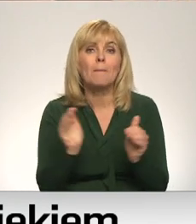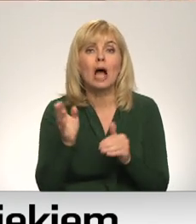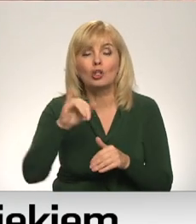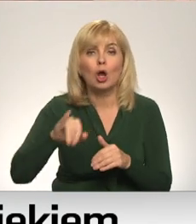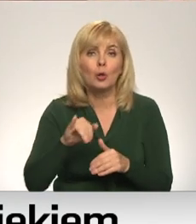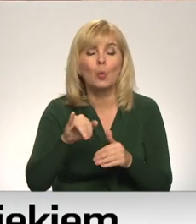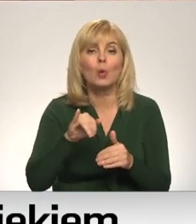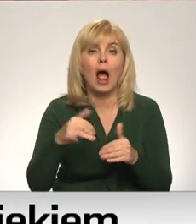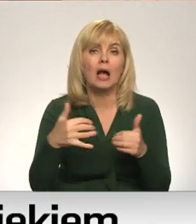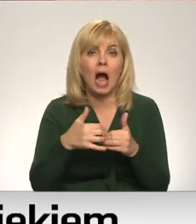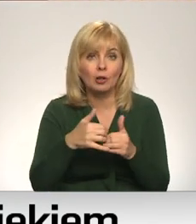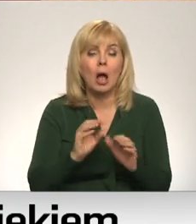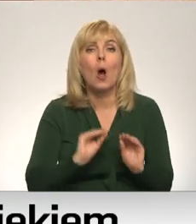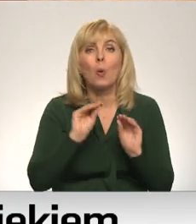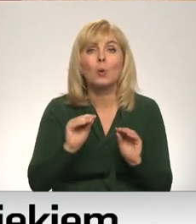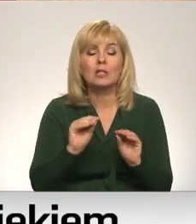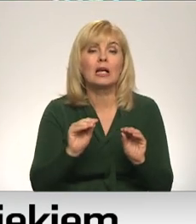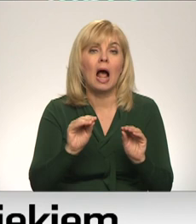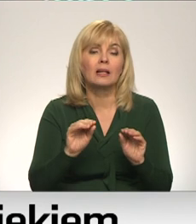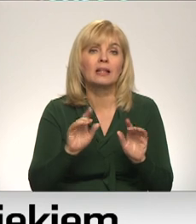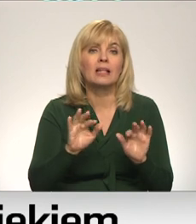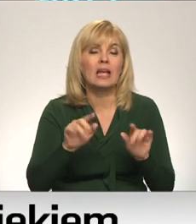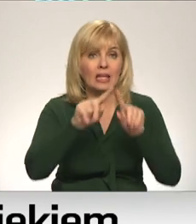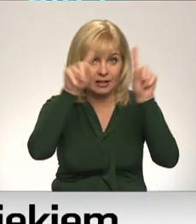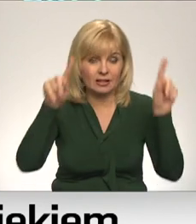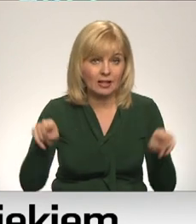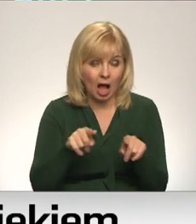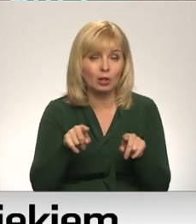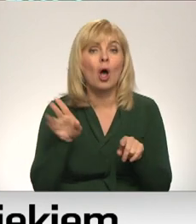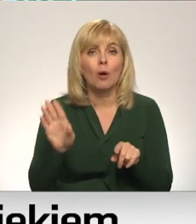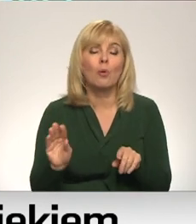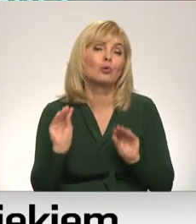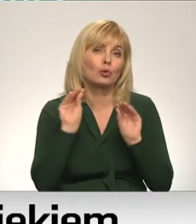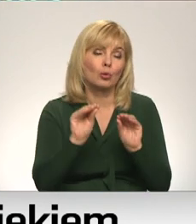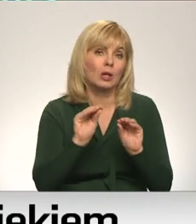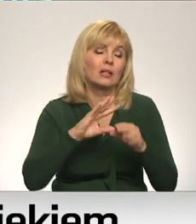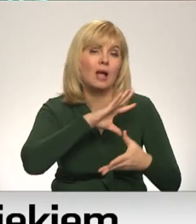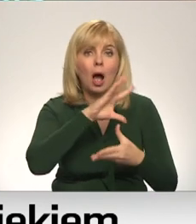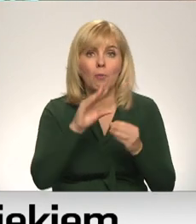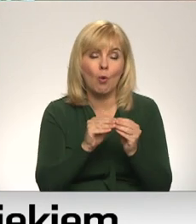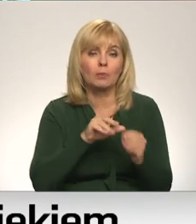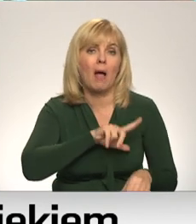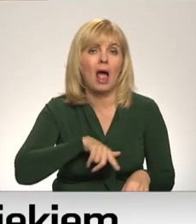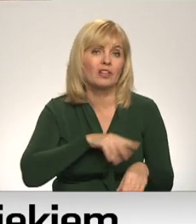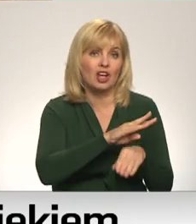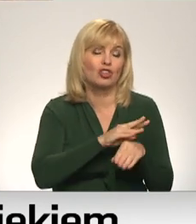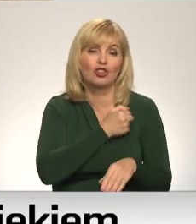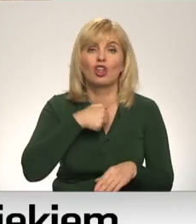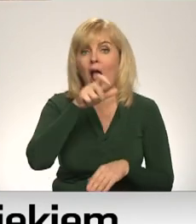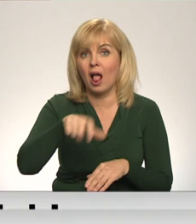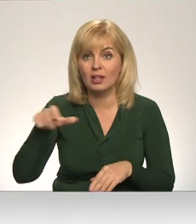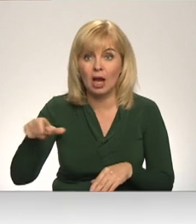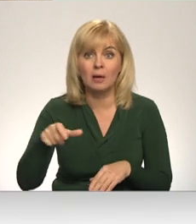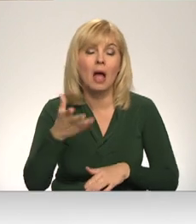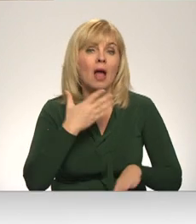centra tiks uzstādīts digitālais stends, kurā tiks publicēta arī Kaspara apkopotā informācija par latviešu strēlniekiem. Vēlētos